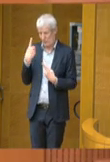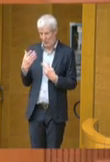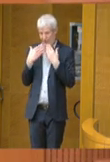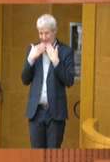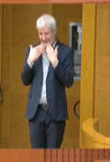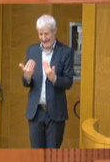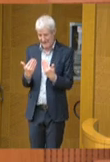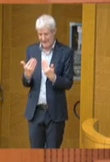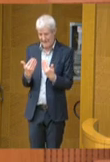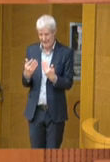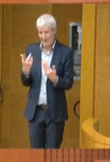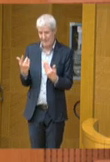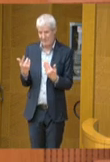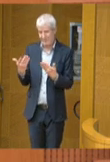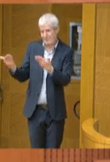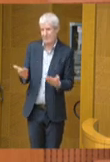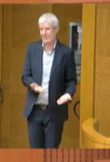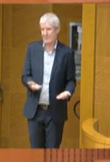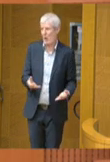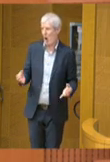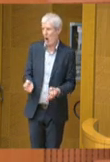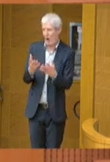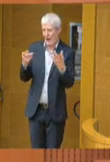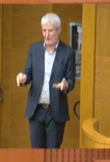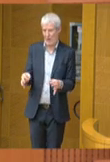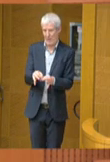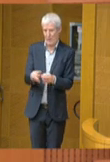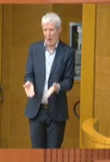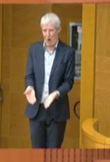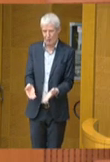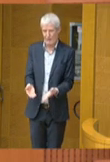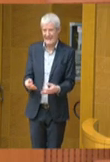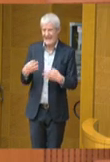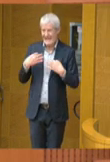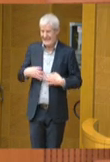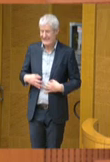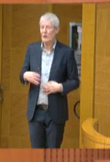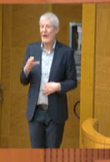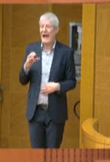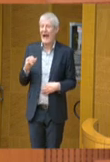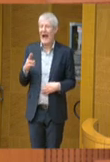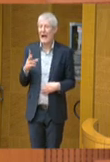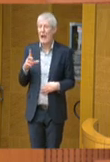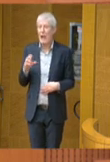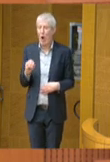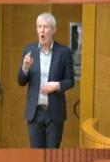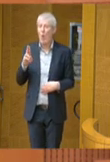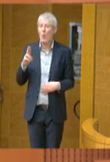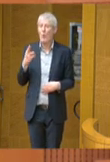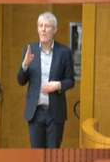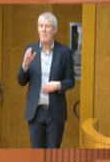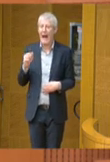averci consentito di prendere parte a questo importante appuntamento. L'Istituto Carlo Urbani è un polo